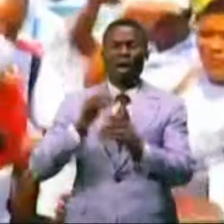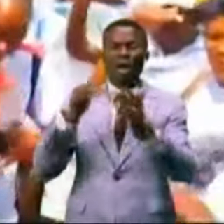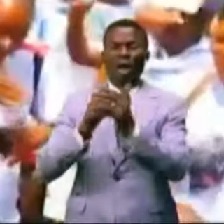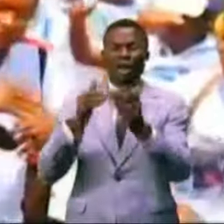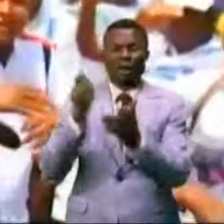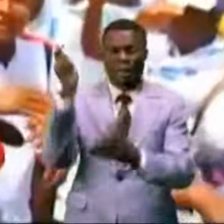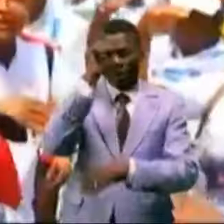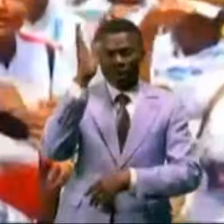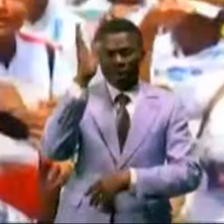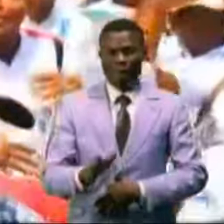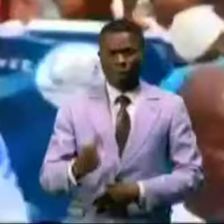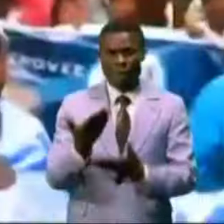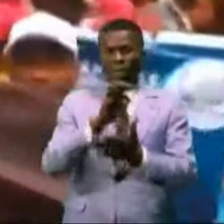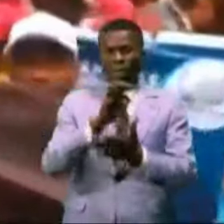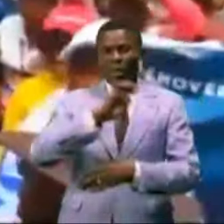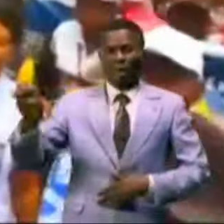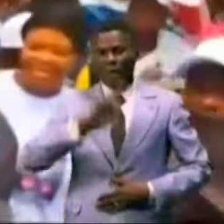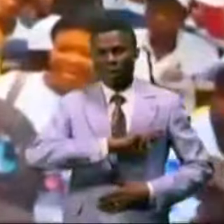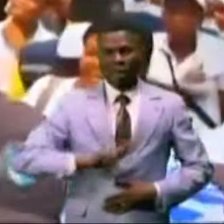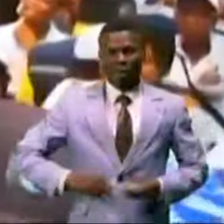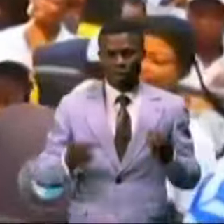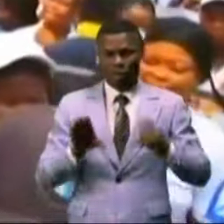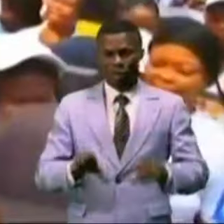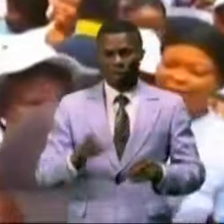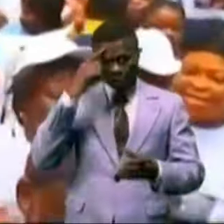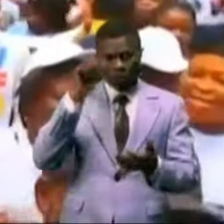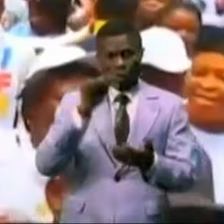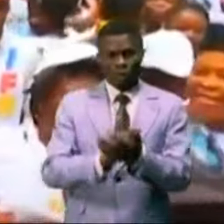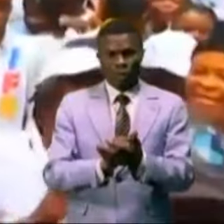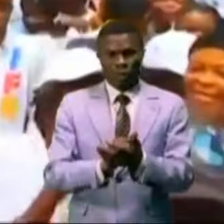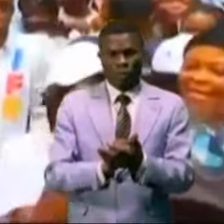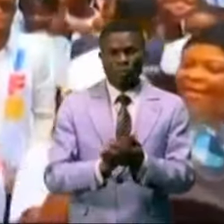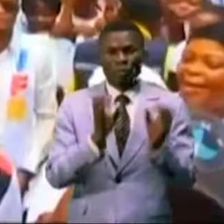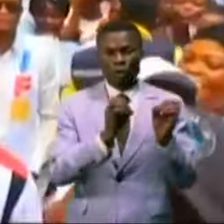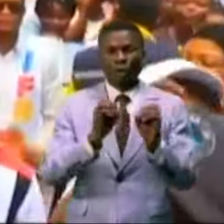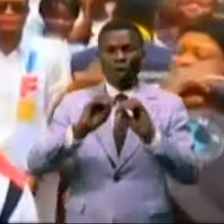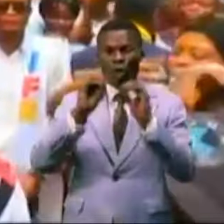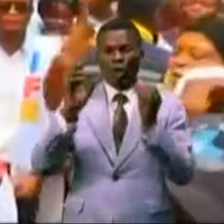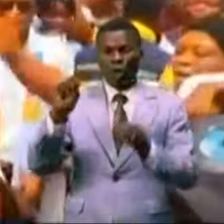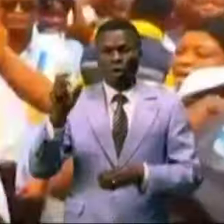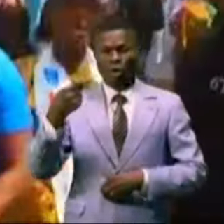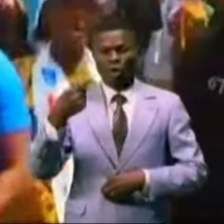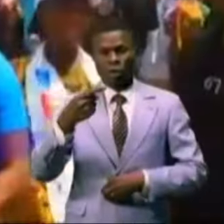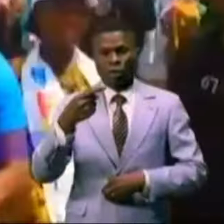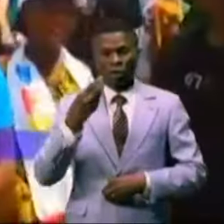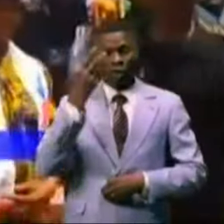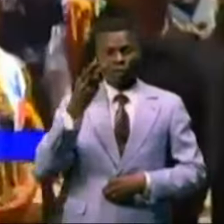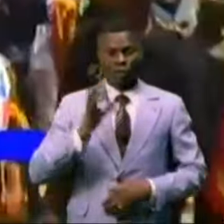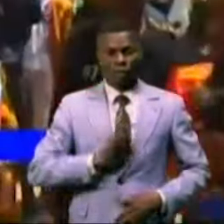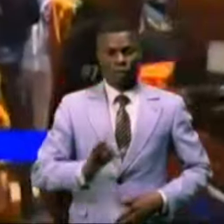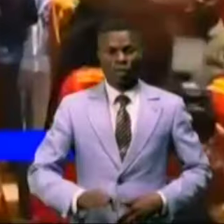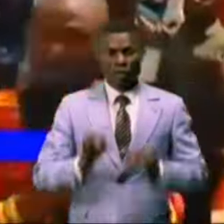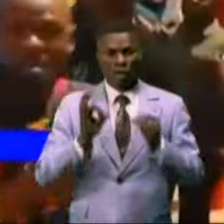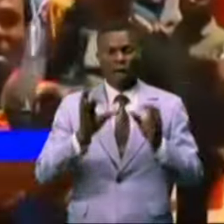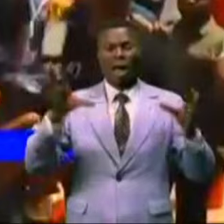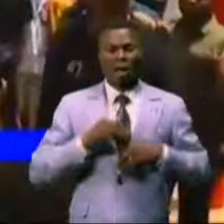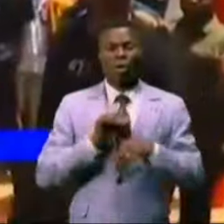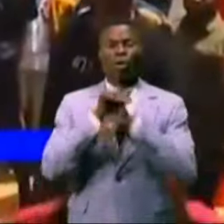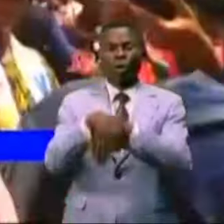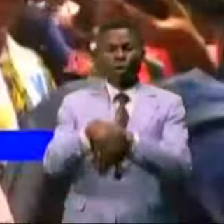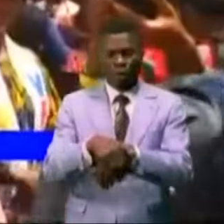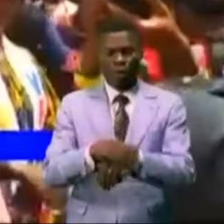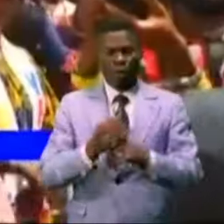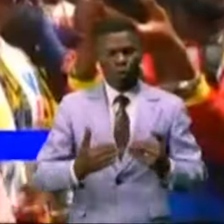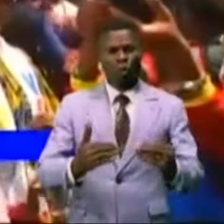terroriste dans cette partie du pays. Sur ce, son organisation Vision Fatih Rénovée a réaffirmé son engagement